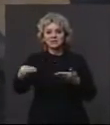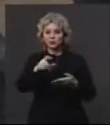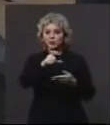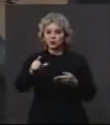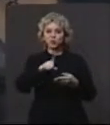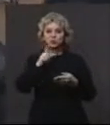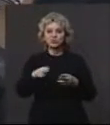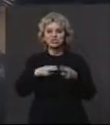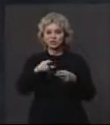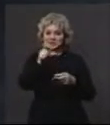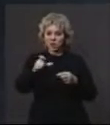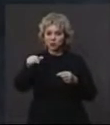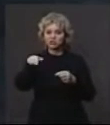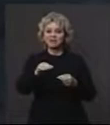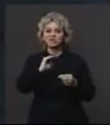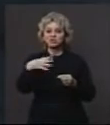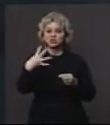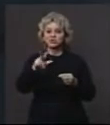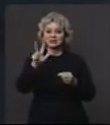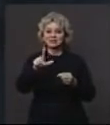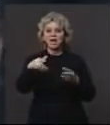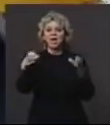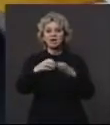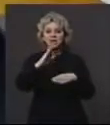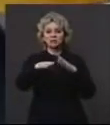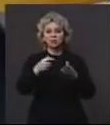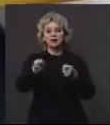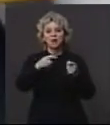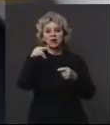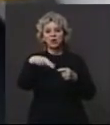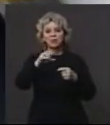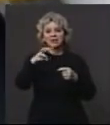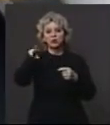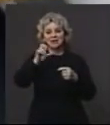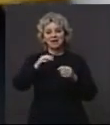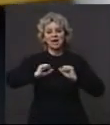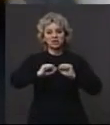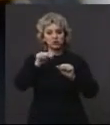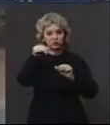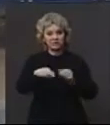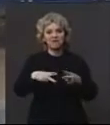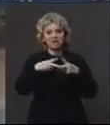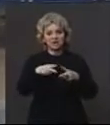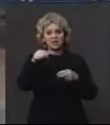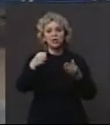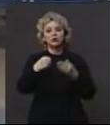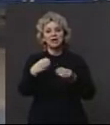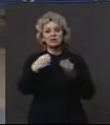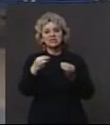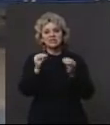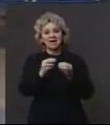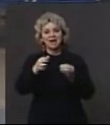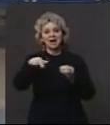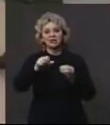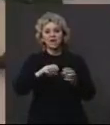пассажирам юные железнодорожники. В феврале 43-го отряд под командованием Гукаса Мадаяна отражал здесь, на вокзале, до десятка атак в